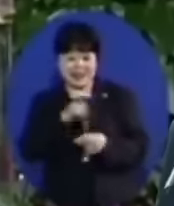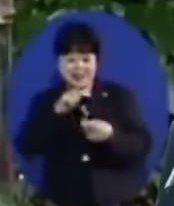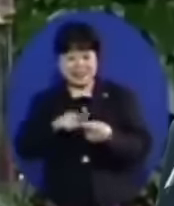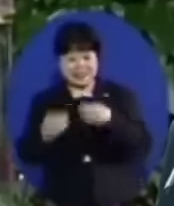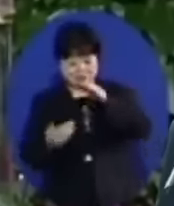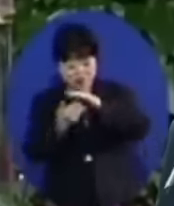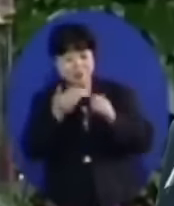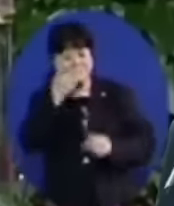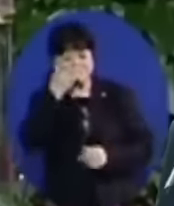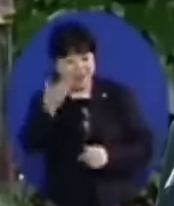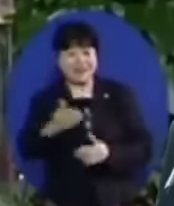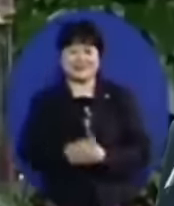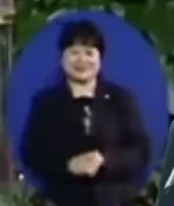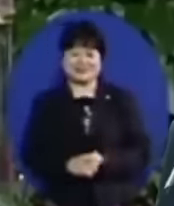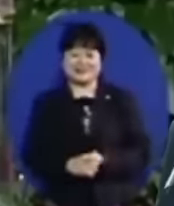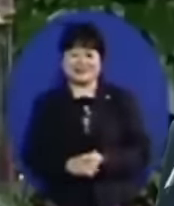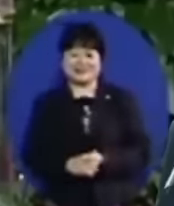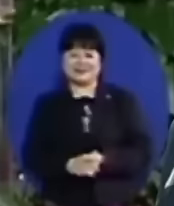수 있는 것입니다.